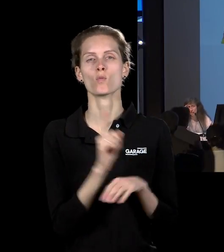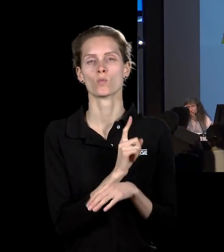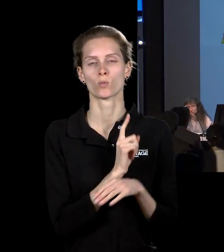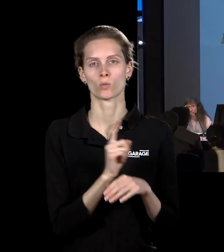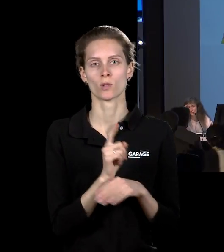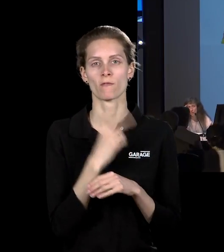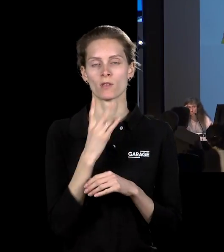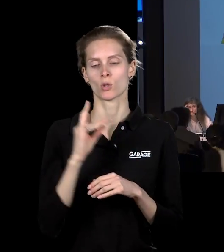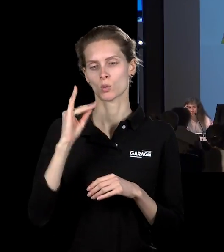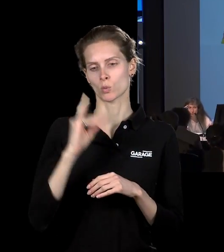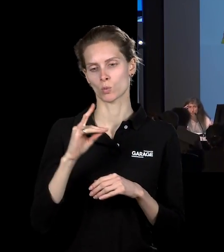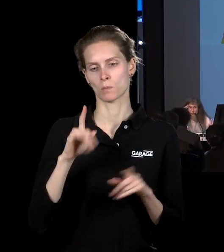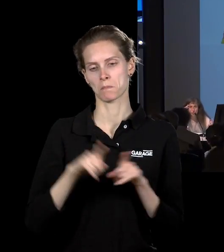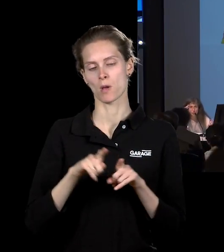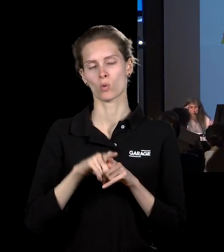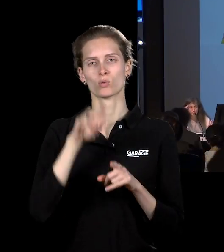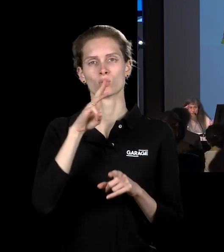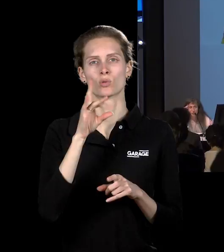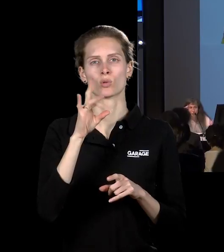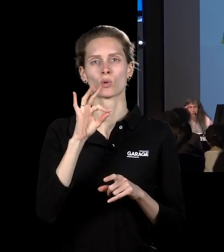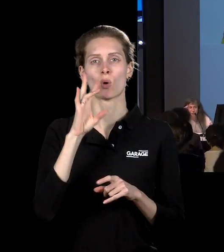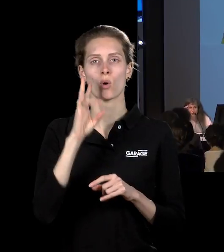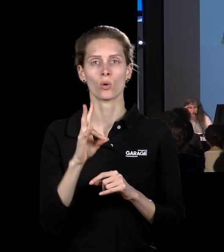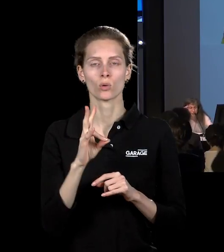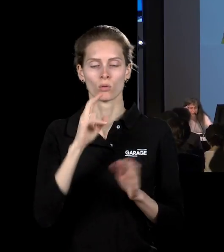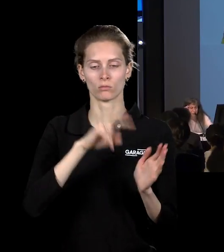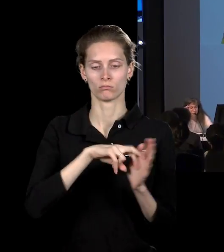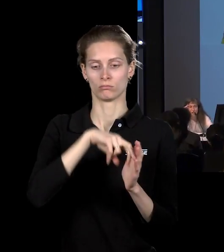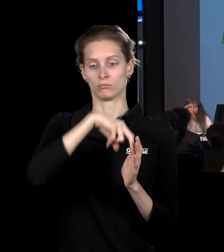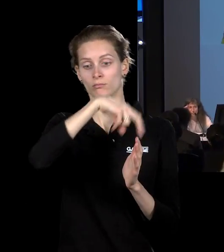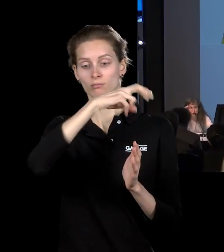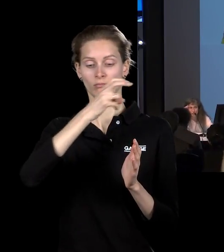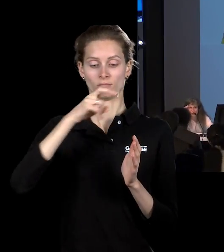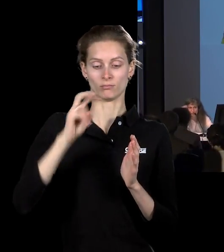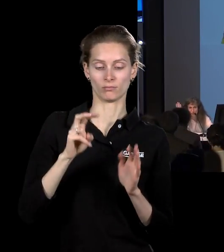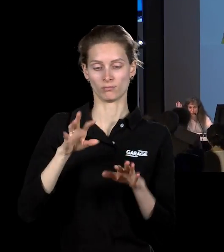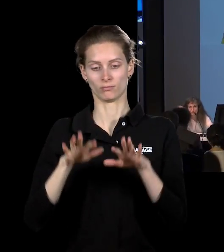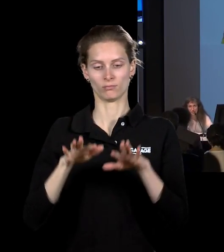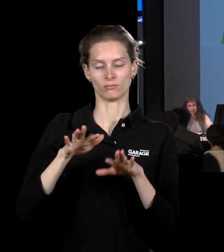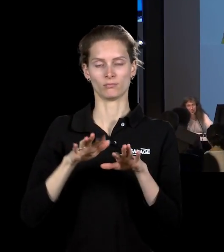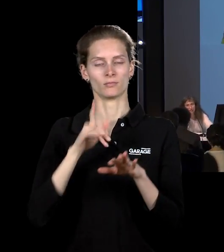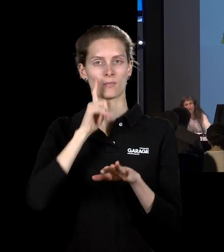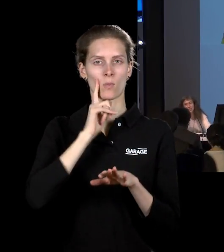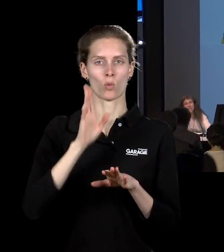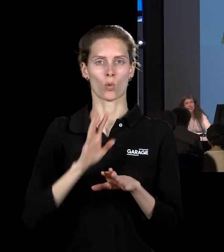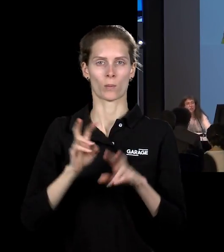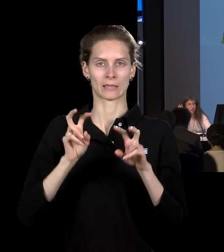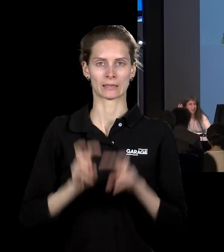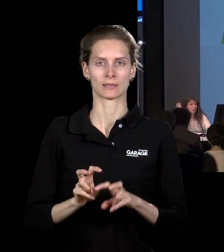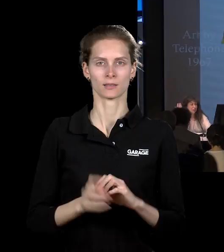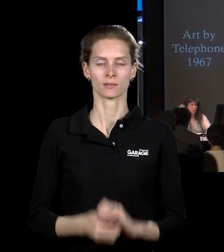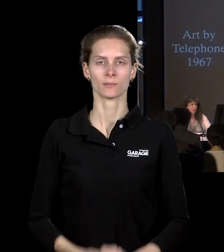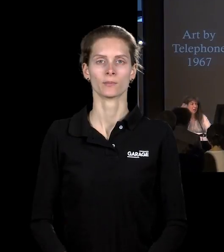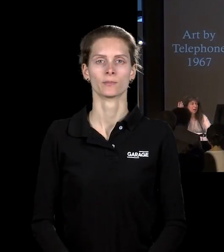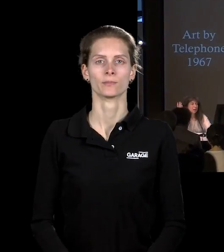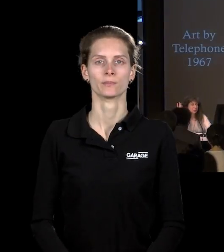можно залезть. Но если можно, то чувствую себя крайне неустойчиво. Да? То есть такая очень дискомфортная ситуация для сидения. То есть,